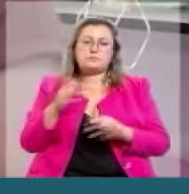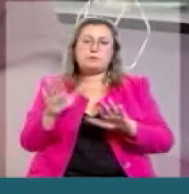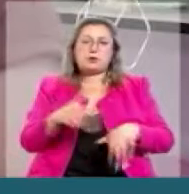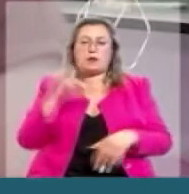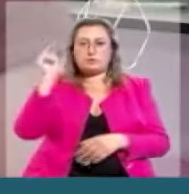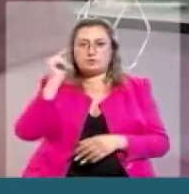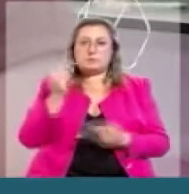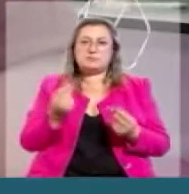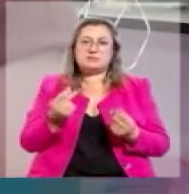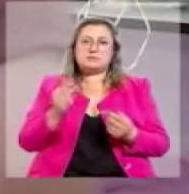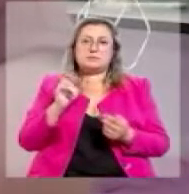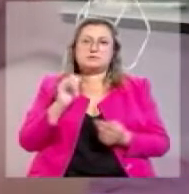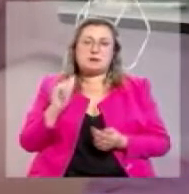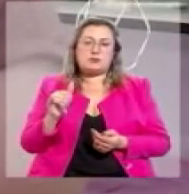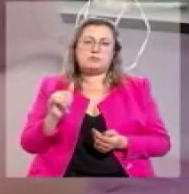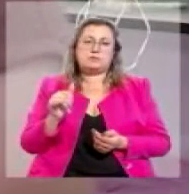прошла обучение бизнес-бастау.